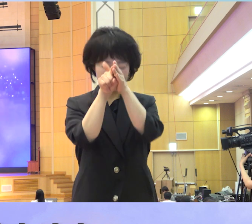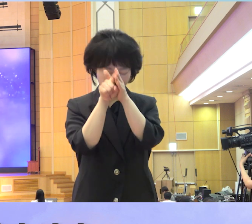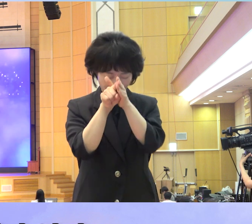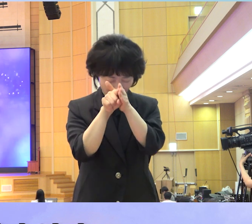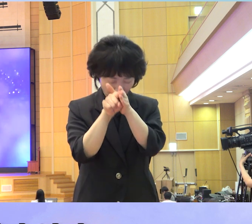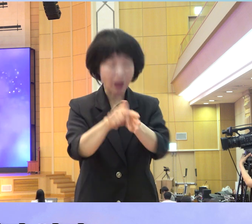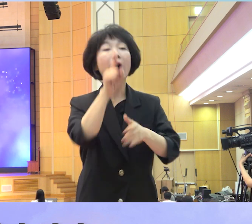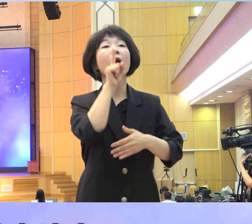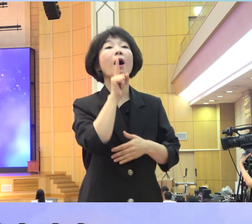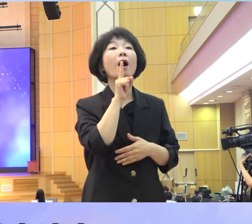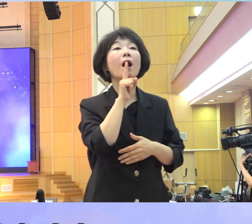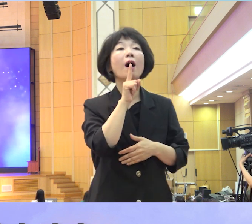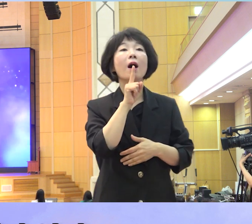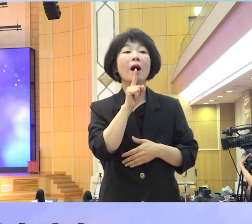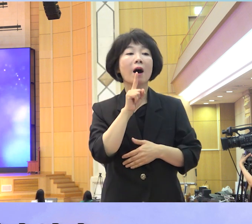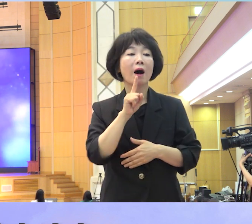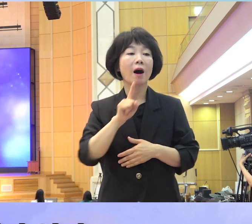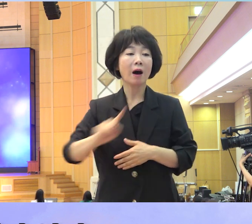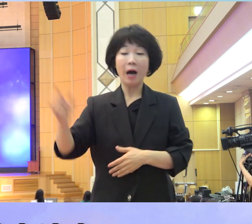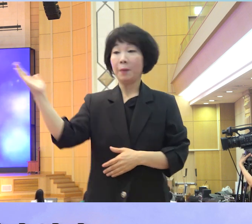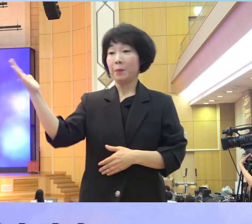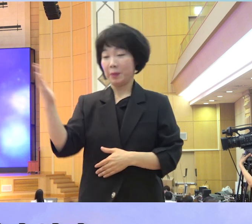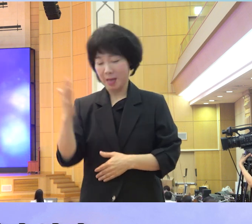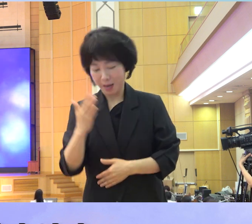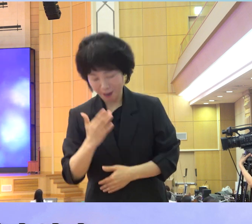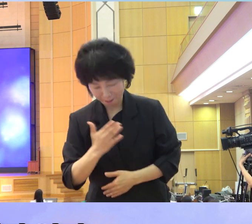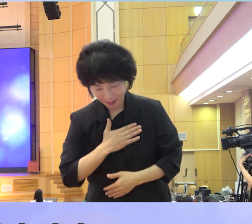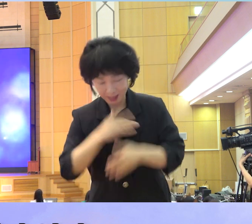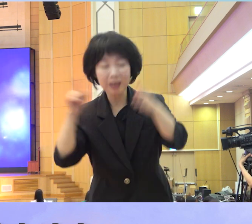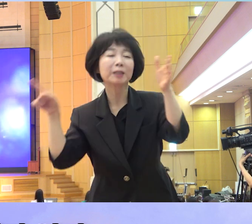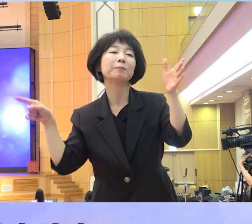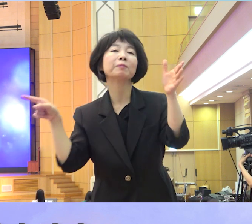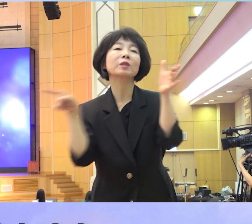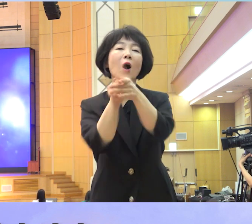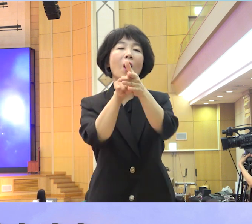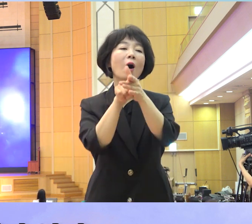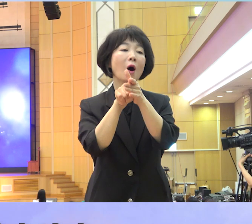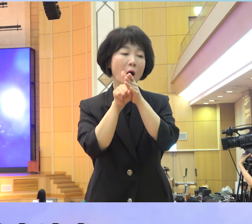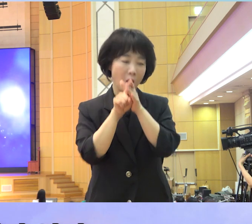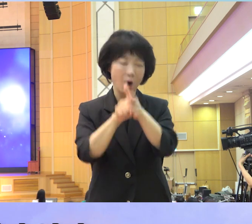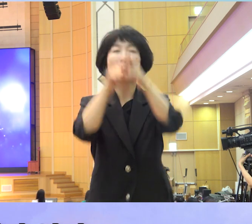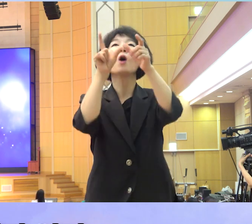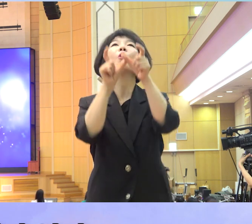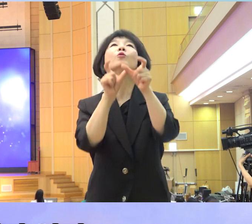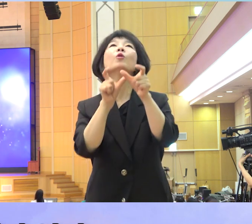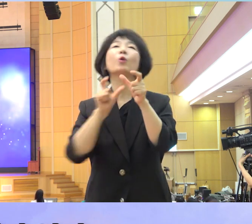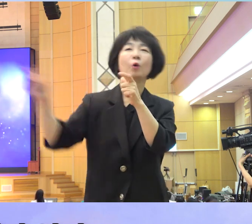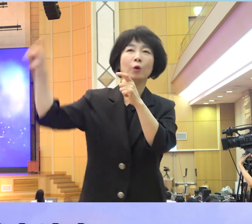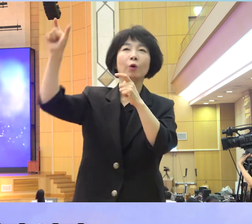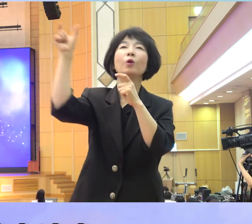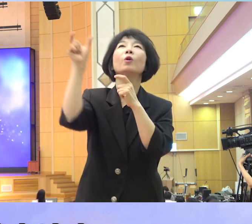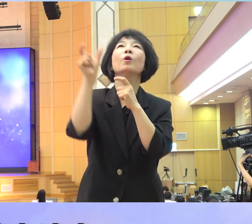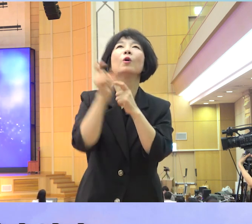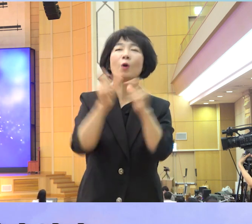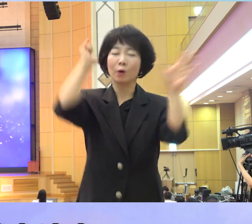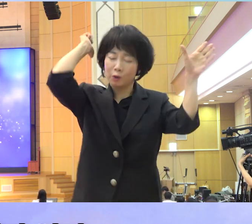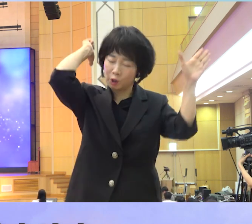승리를 믿노라매. 이 믿음 더욱